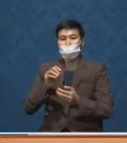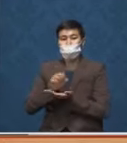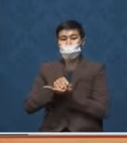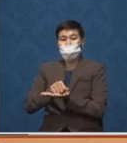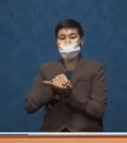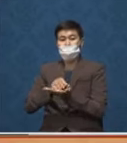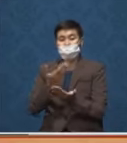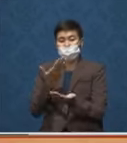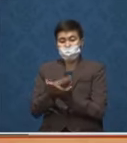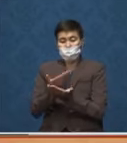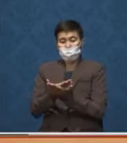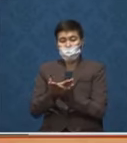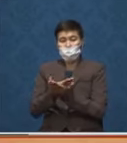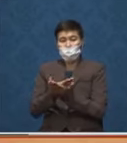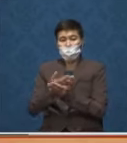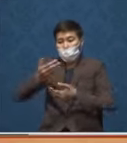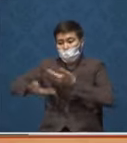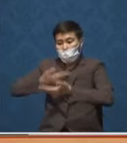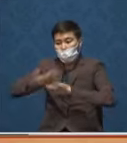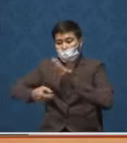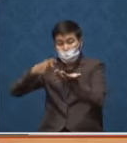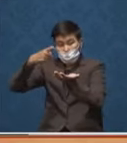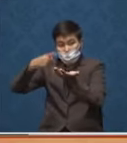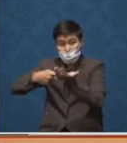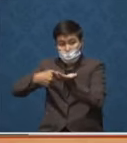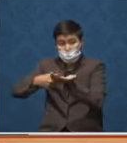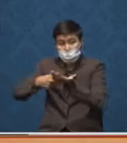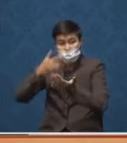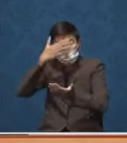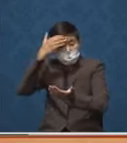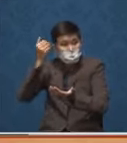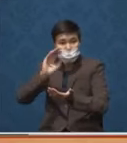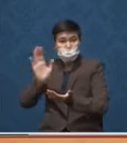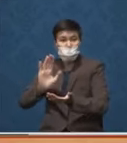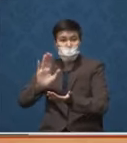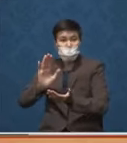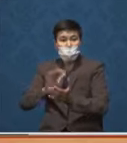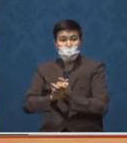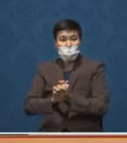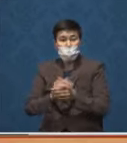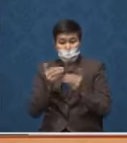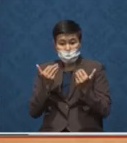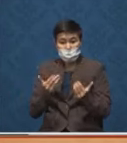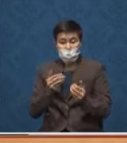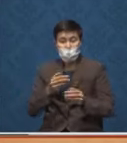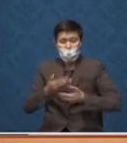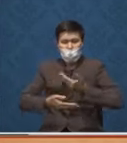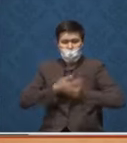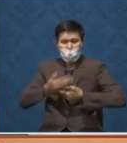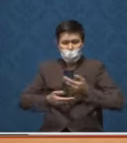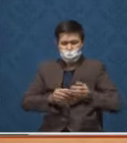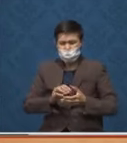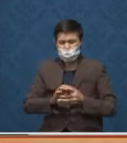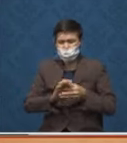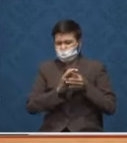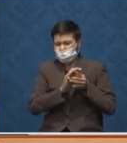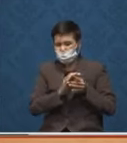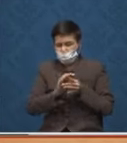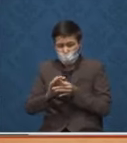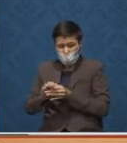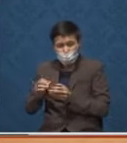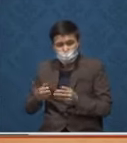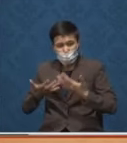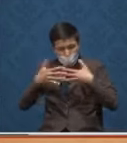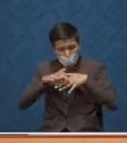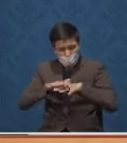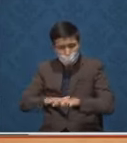การเงินหรือการขายประกันและอย่าลืมว่าเราปล่อยให้มีการผูกขาดในการค้าปลีกไปแล้วเท่ากับว่าช่องท